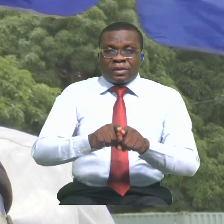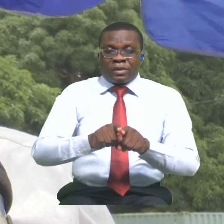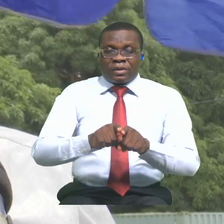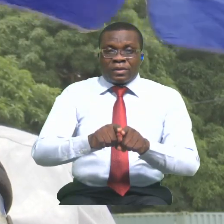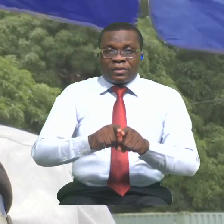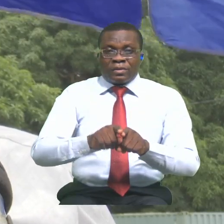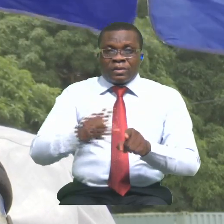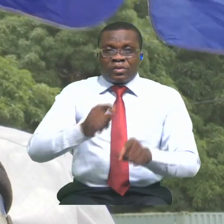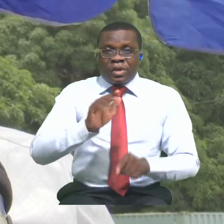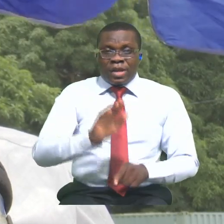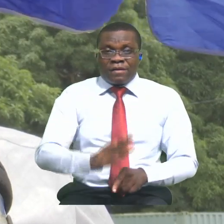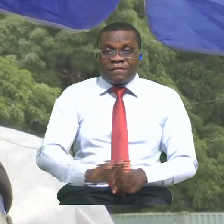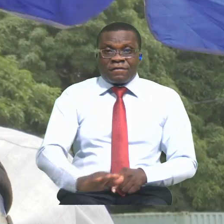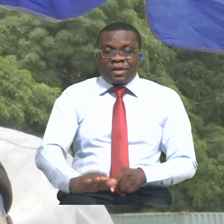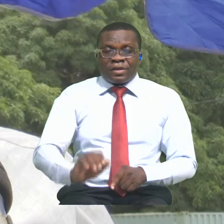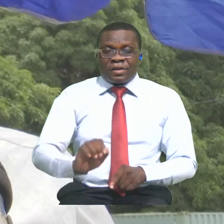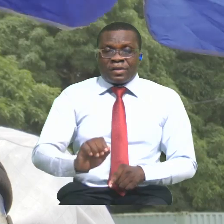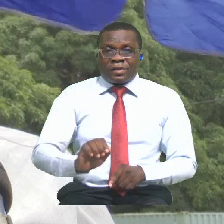l'enfant,